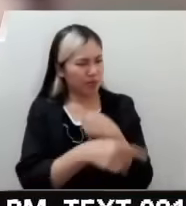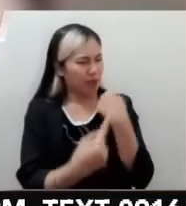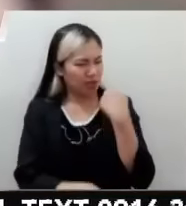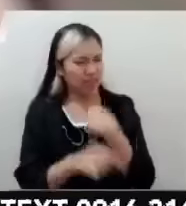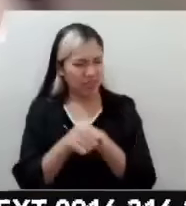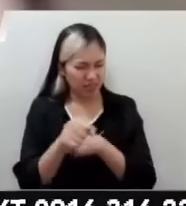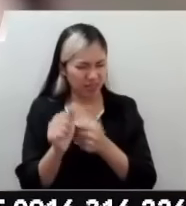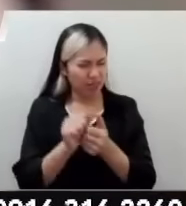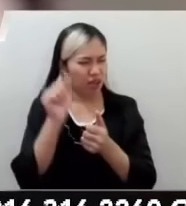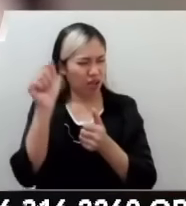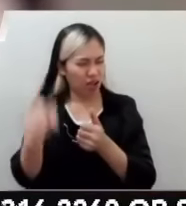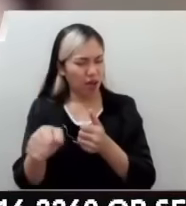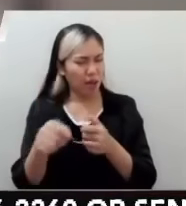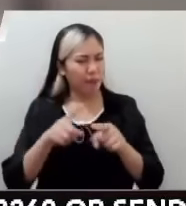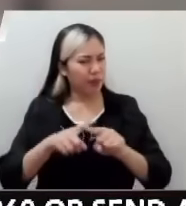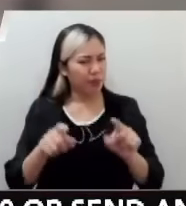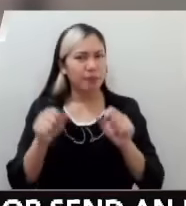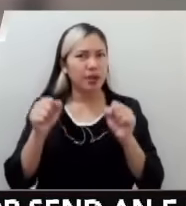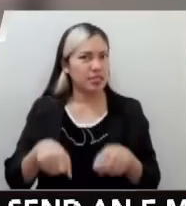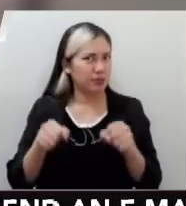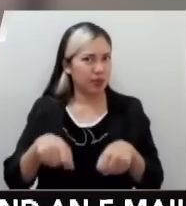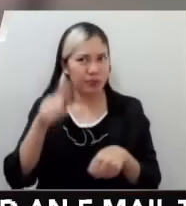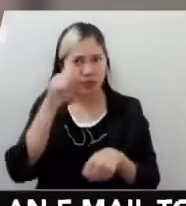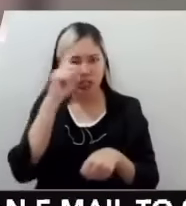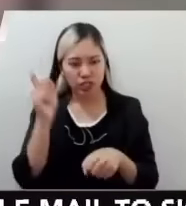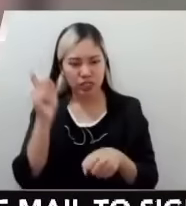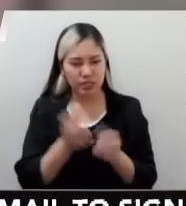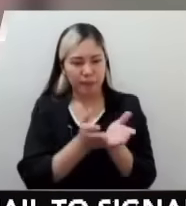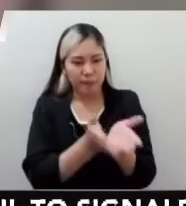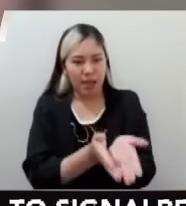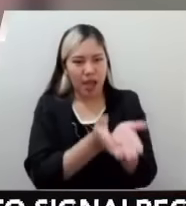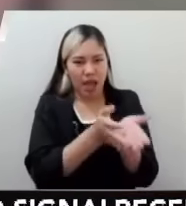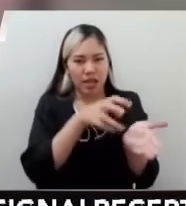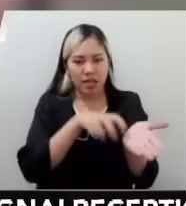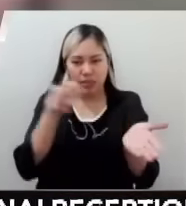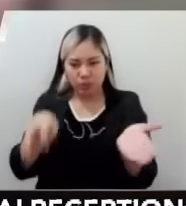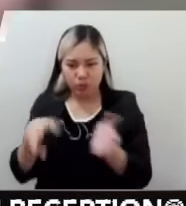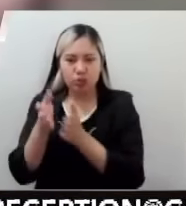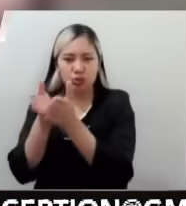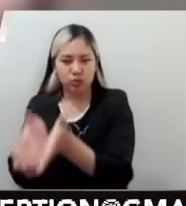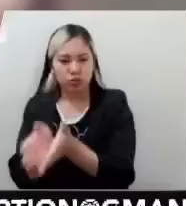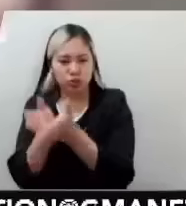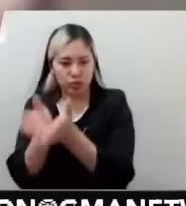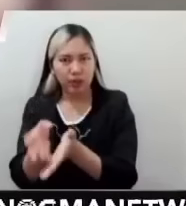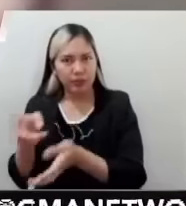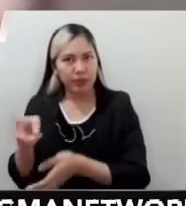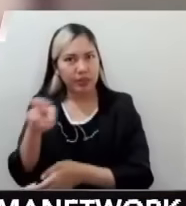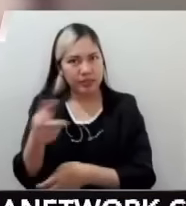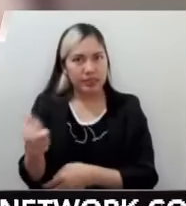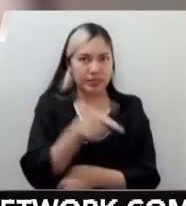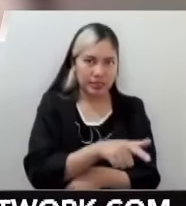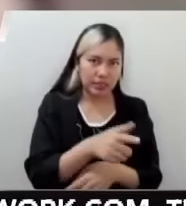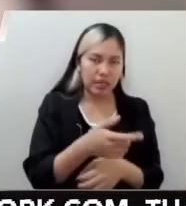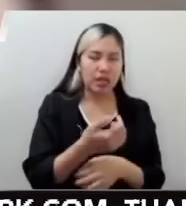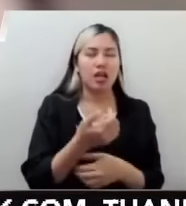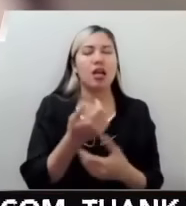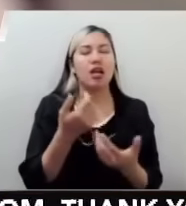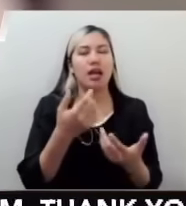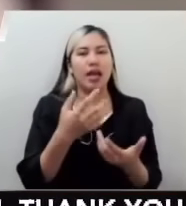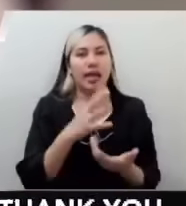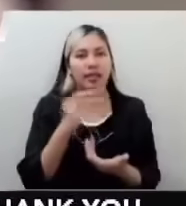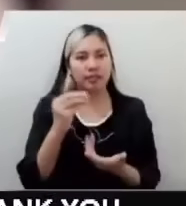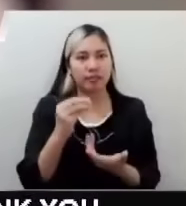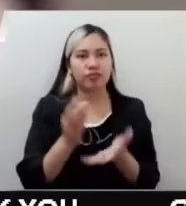posible nga ito dahil sa layo ng Zambales sa backdoor ng bansa, which is sa Zamboanga, Sulu area. Yes, that's something we have to verify